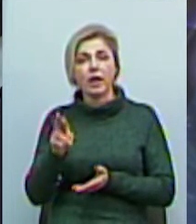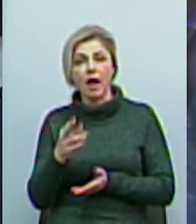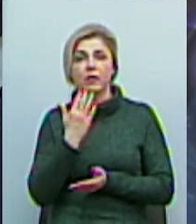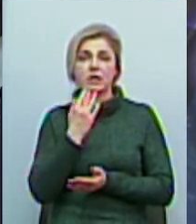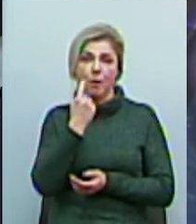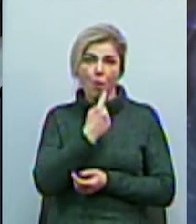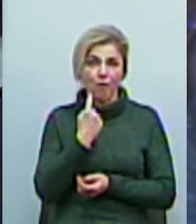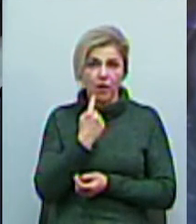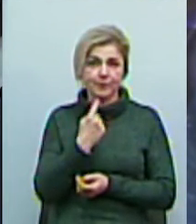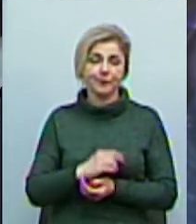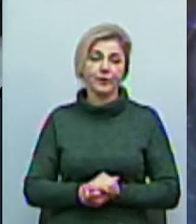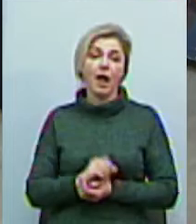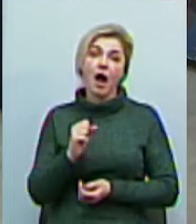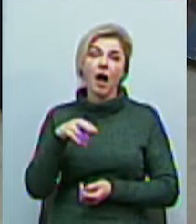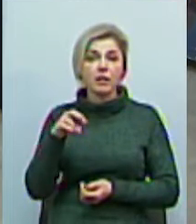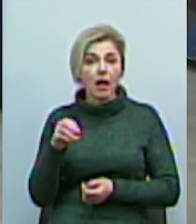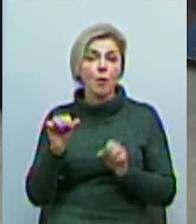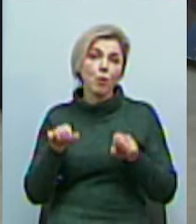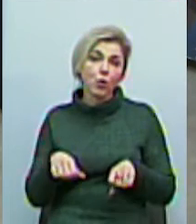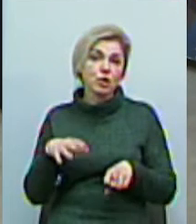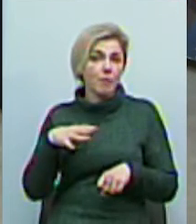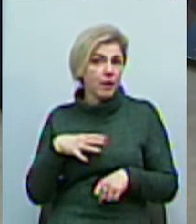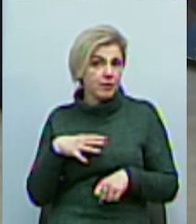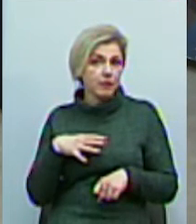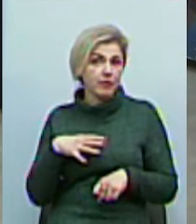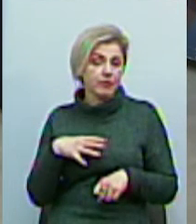іноземна мова. Але може бути і